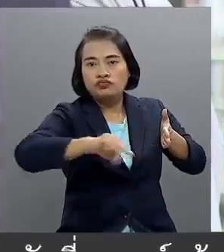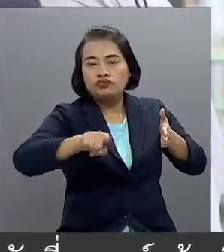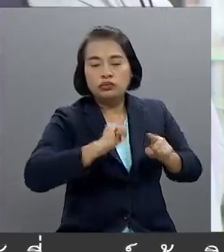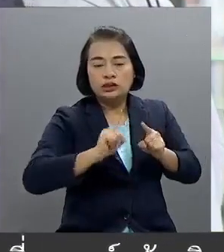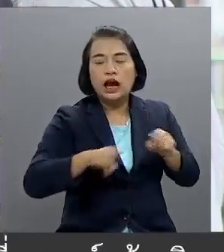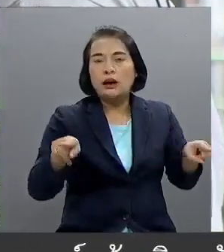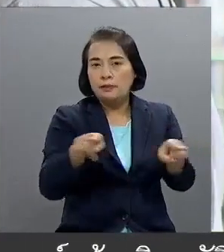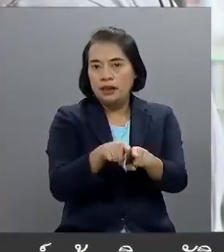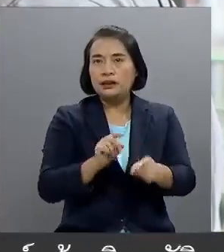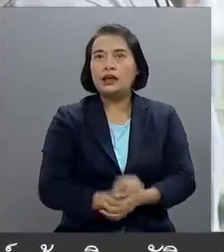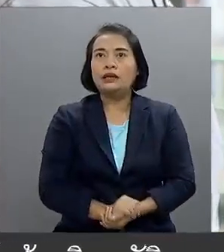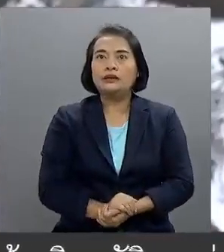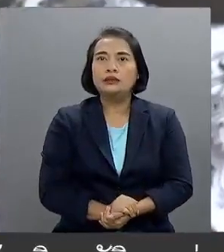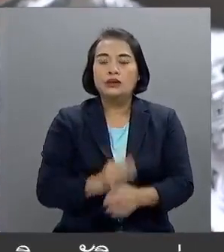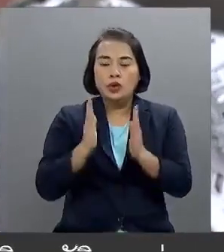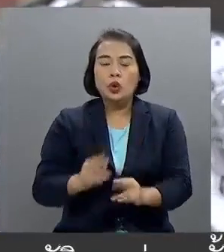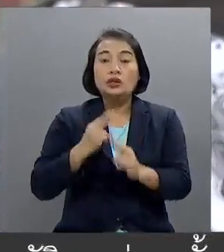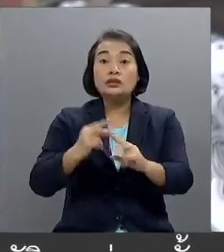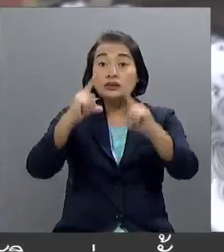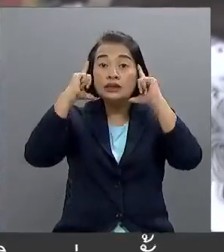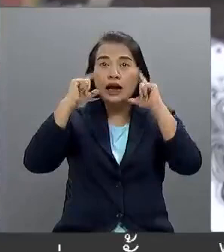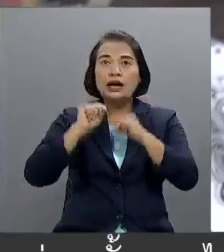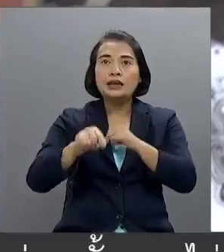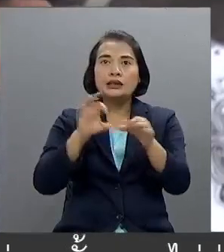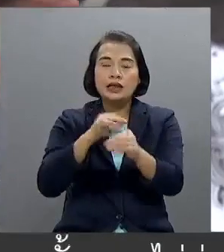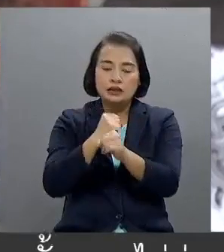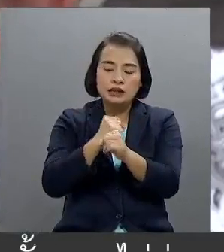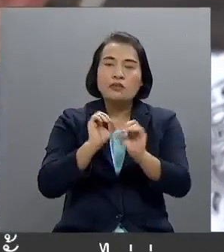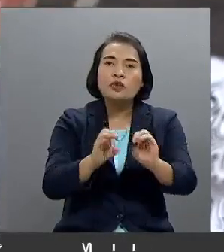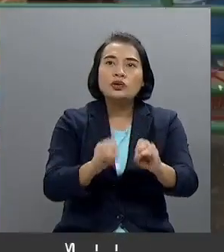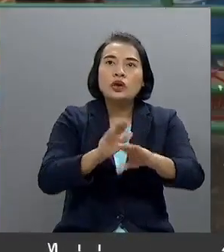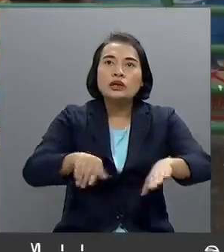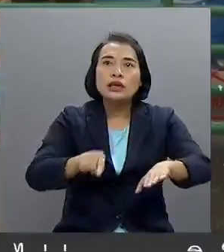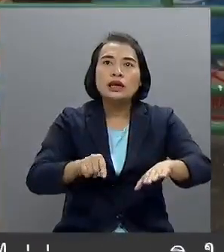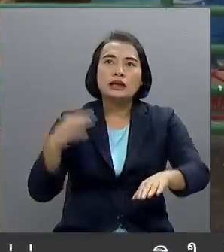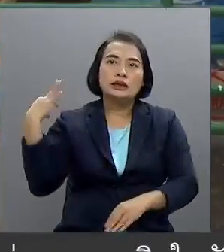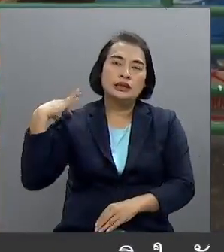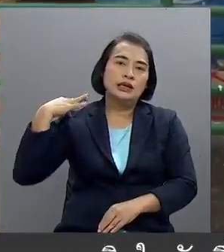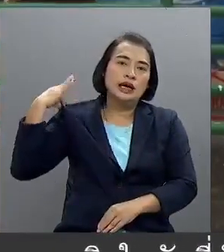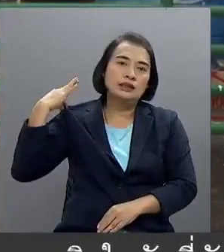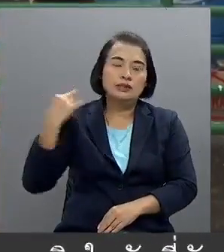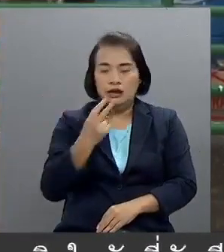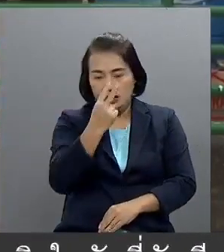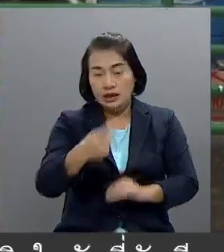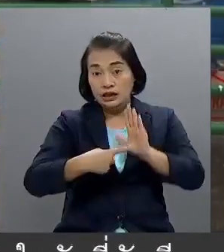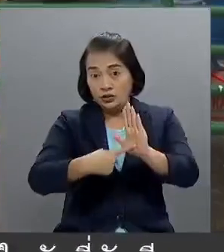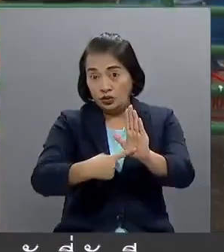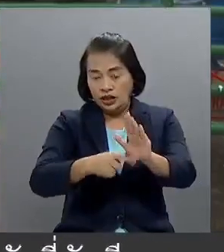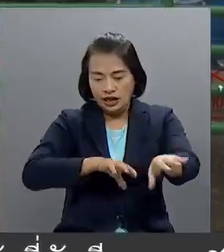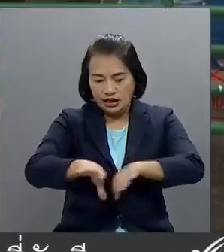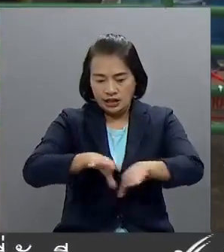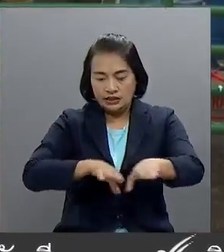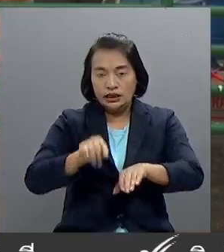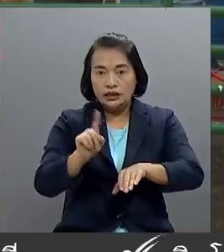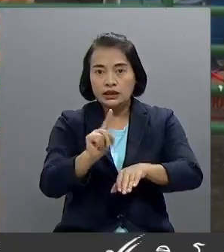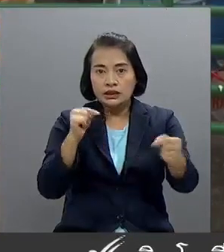ดังและเมนเทอร์ของกิจกรรมปลูกฝังรุ่นน้องศิลปินอาสาหลังได้เห็นตัวอย่างการจัดการในต่างประเทศซึ่งก